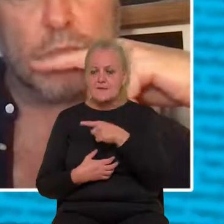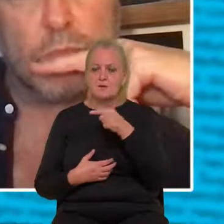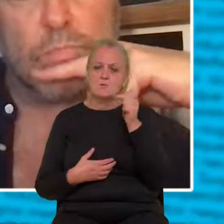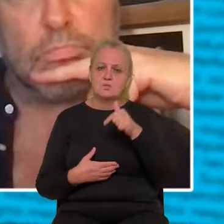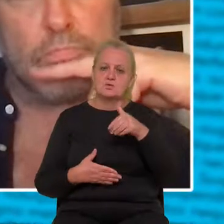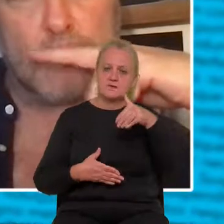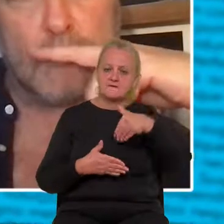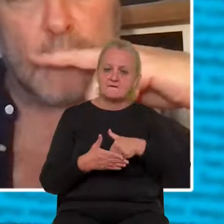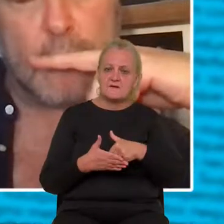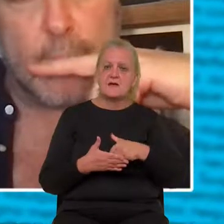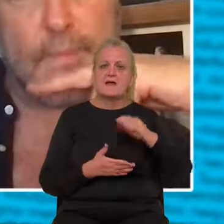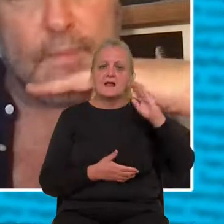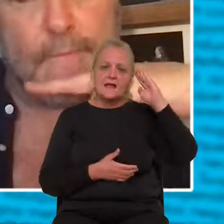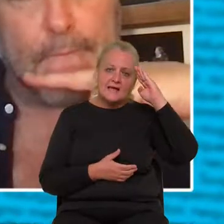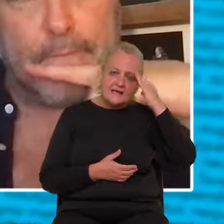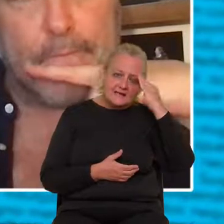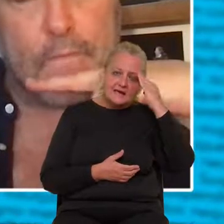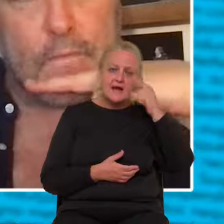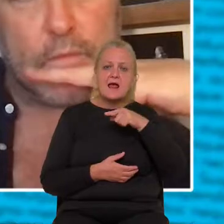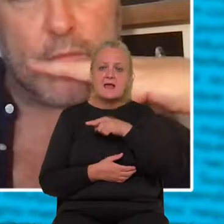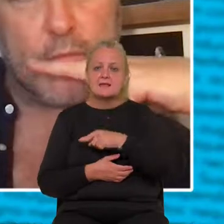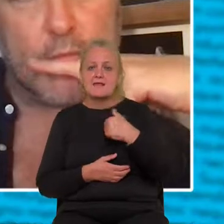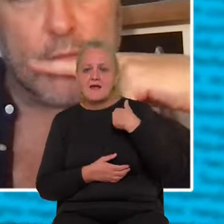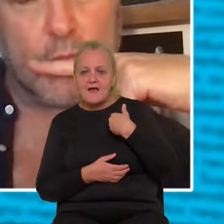Irlandię, Wielką Brytanię i tym,